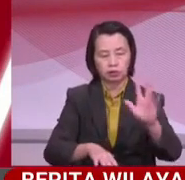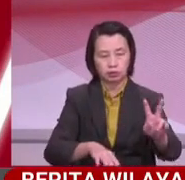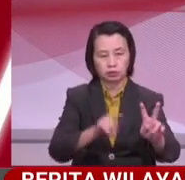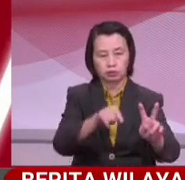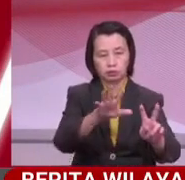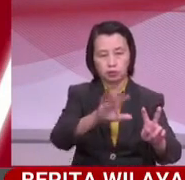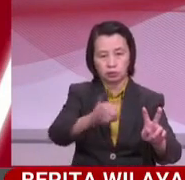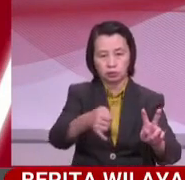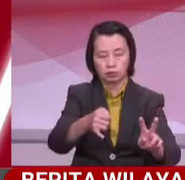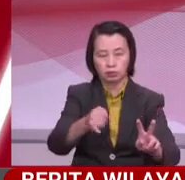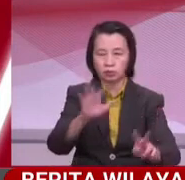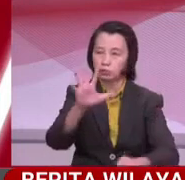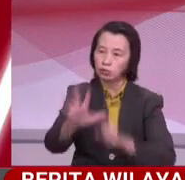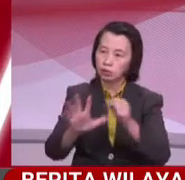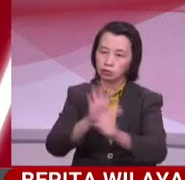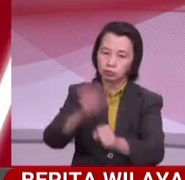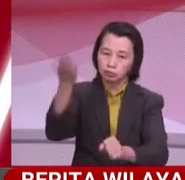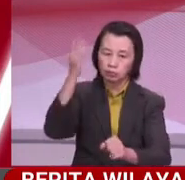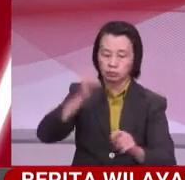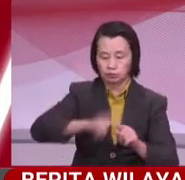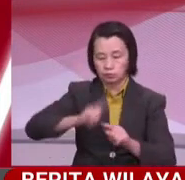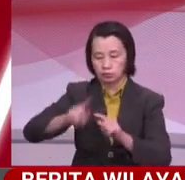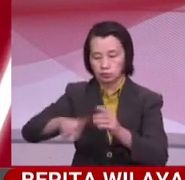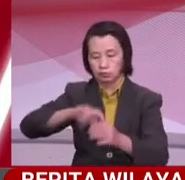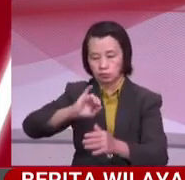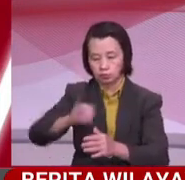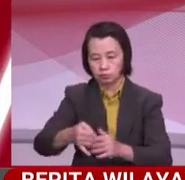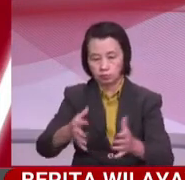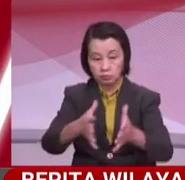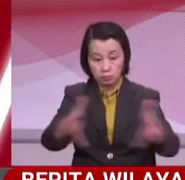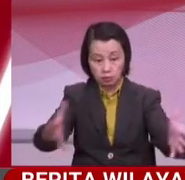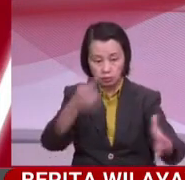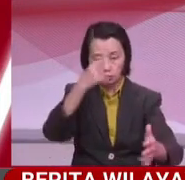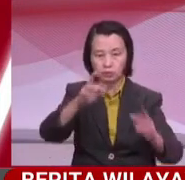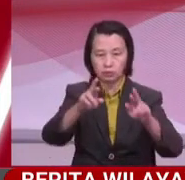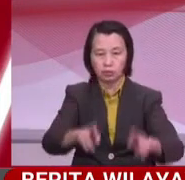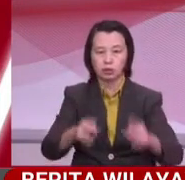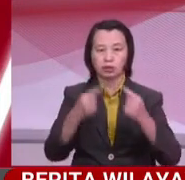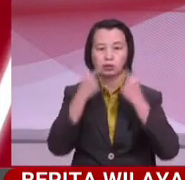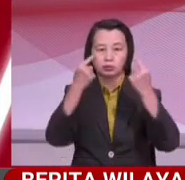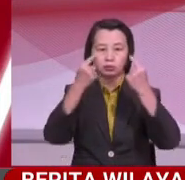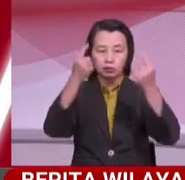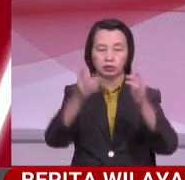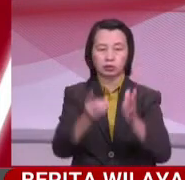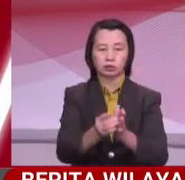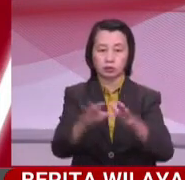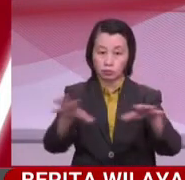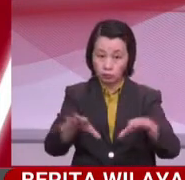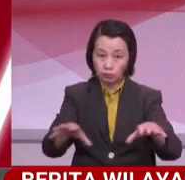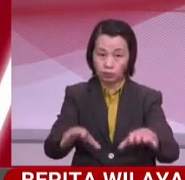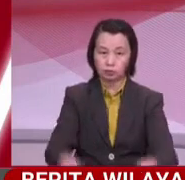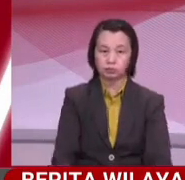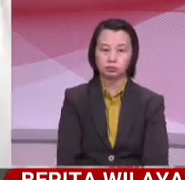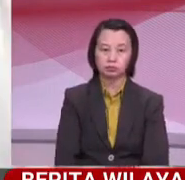Ringgit sejak lima tahun lepas berbagai Project berimpact besar untuk rakyat percaya dilaksanakan